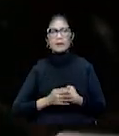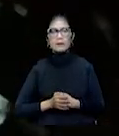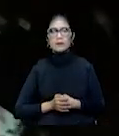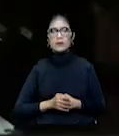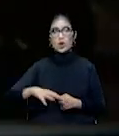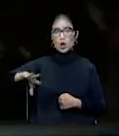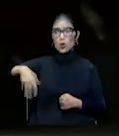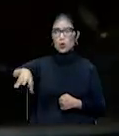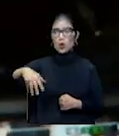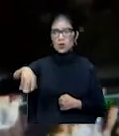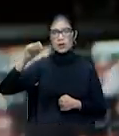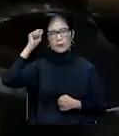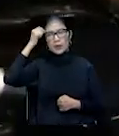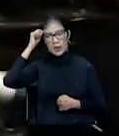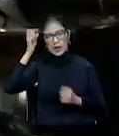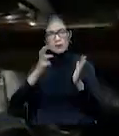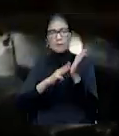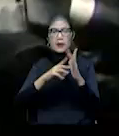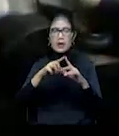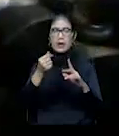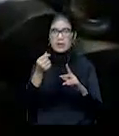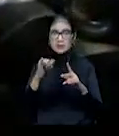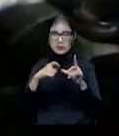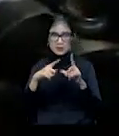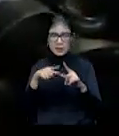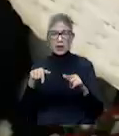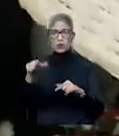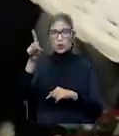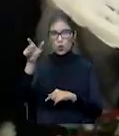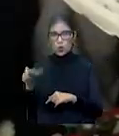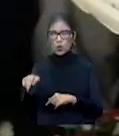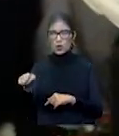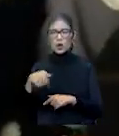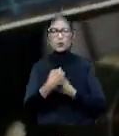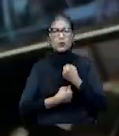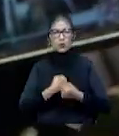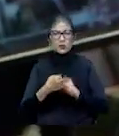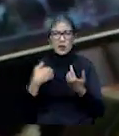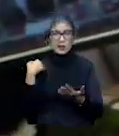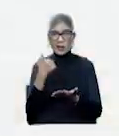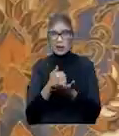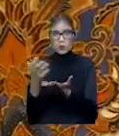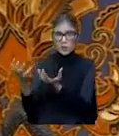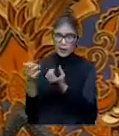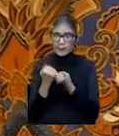Keluarga mengenang sosok Marissa sebagai pribadi tangguh yang terus berjuang mengejar gelar profesor.